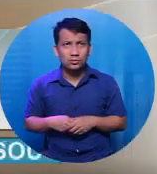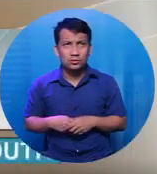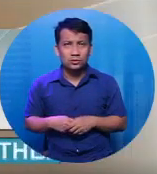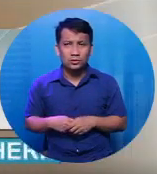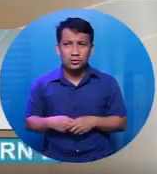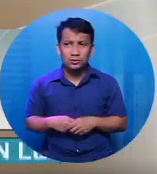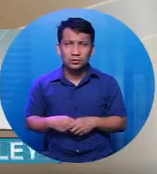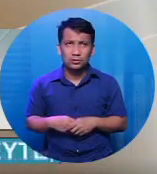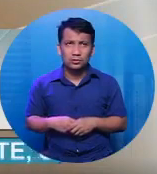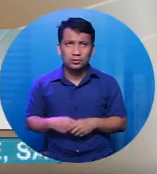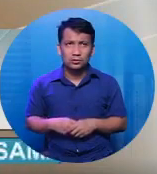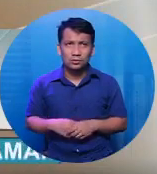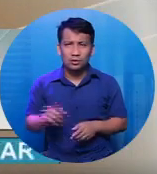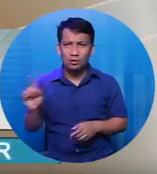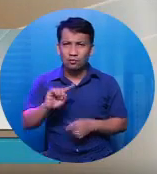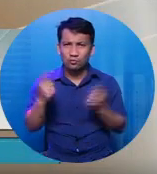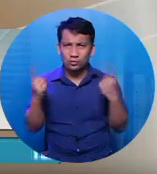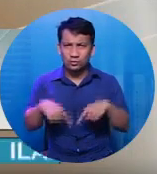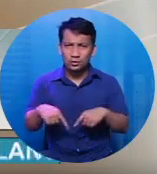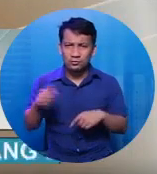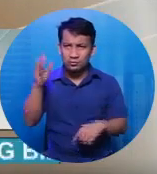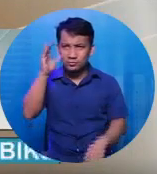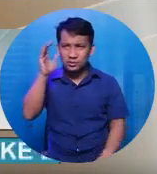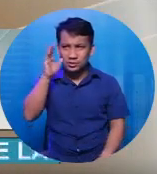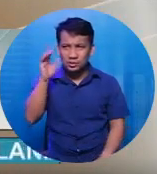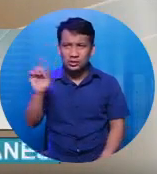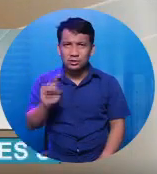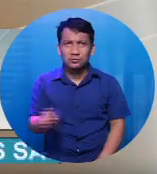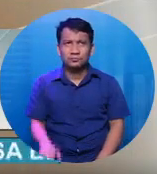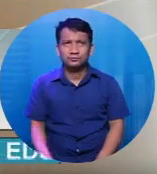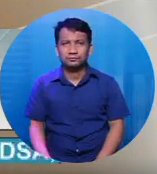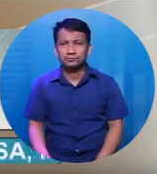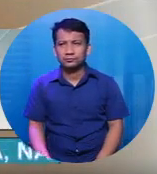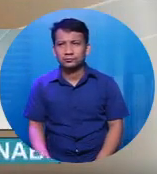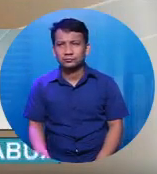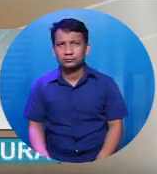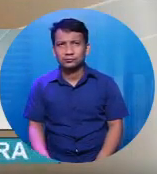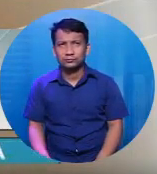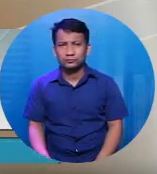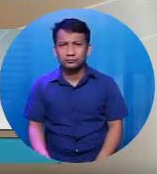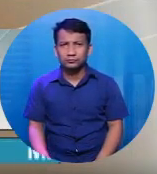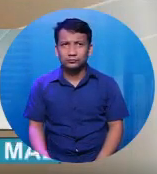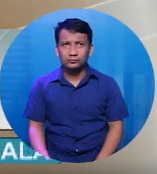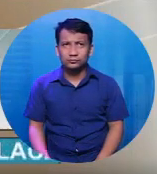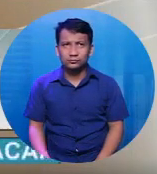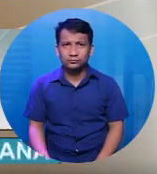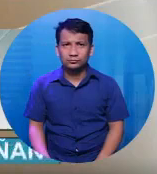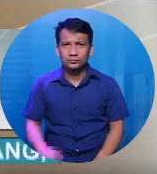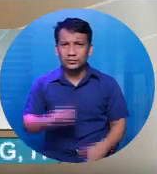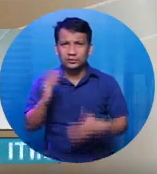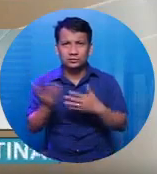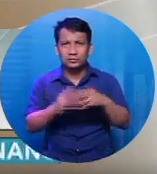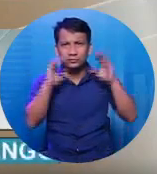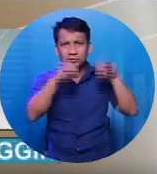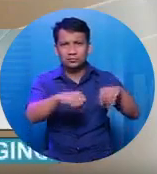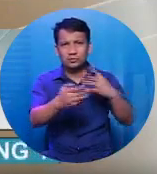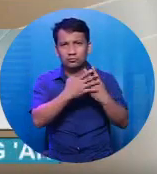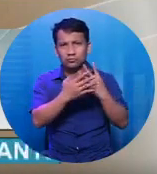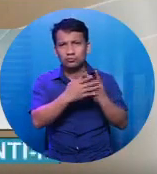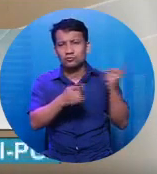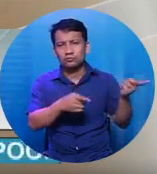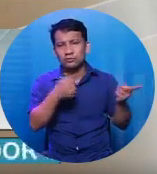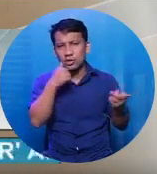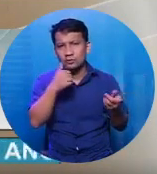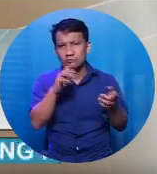maubusan ng oras. Ma'am, ano gusto niyo pong mangyari dito, Ma'am Cherry? Ma'am, sir, gusto ko sana makulong yung asawa ko,